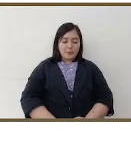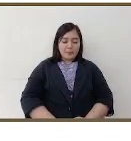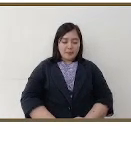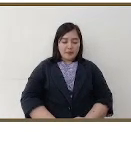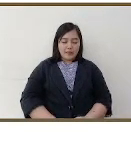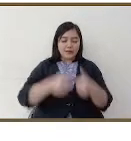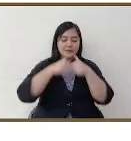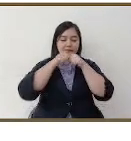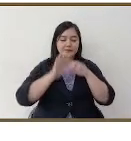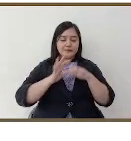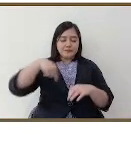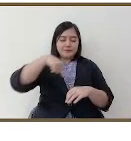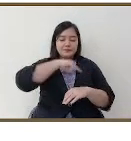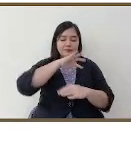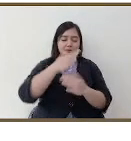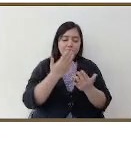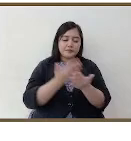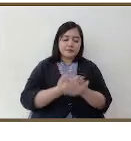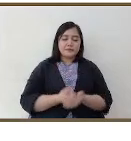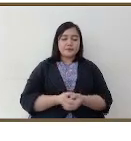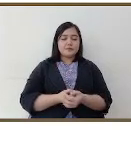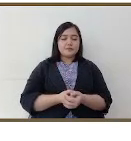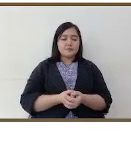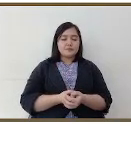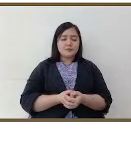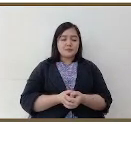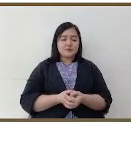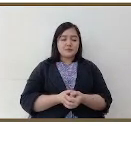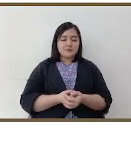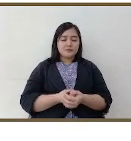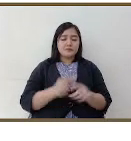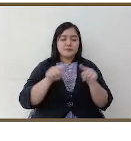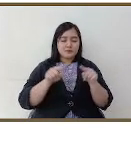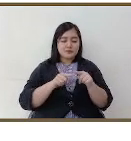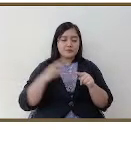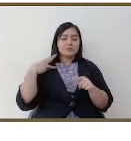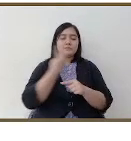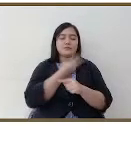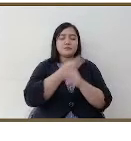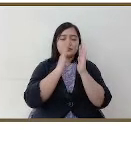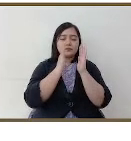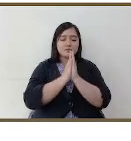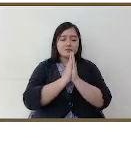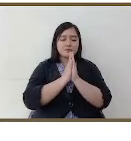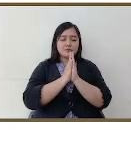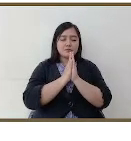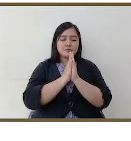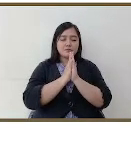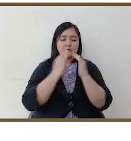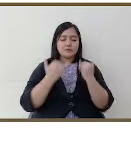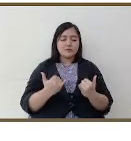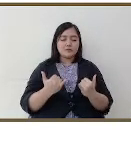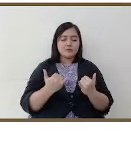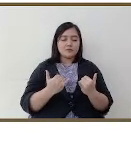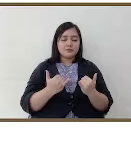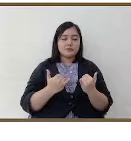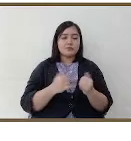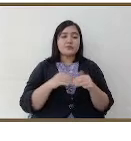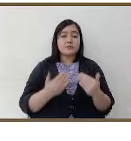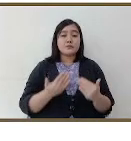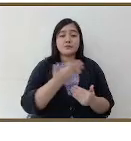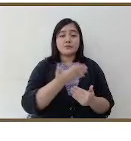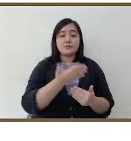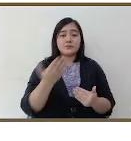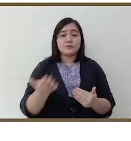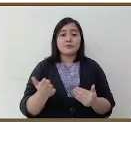Bless us all as they come into their throne tonight. Your heads are bowed, your eyes are closed. Let's come